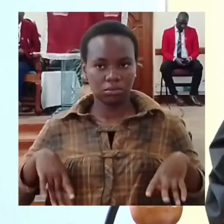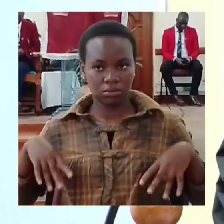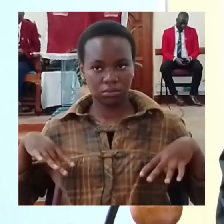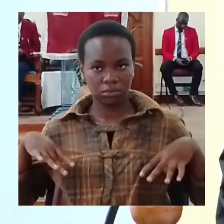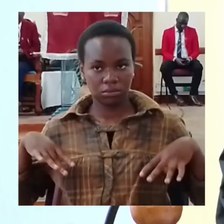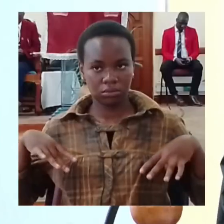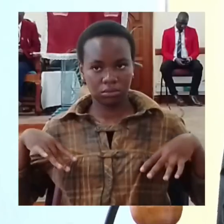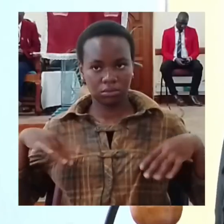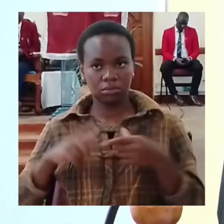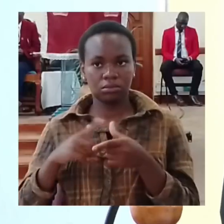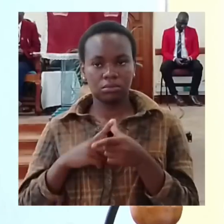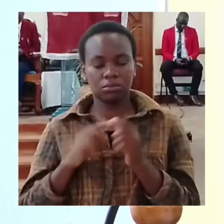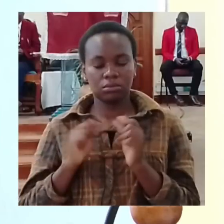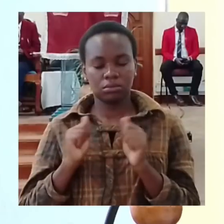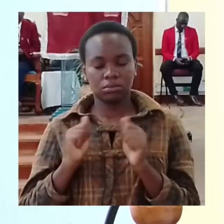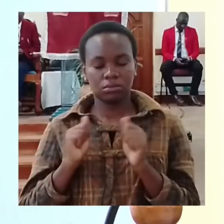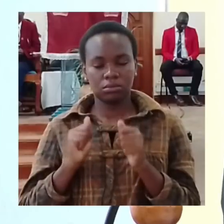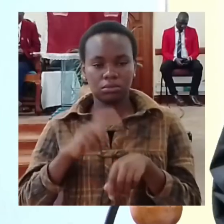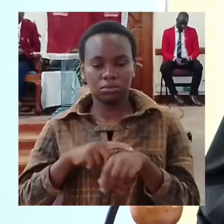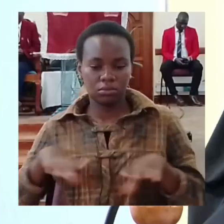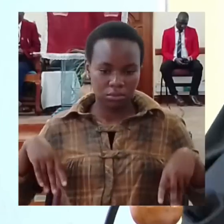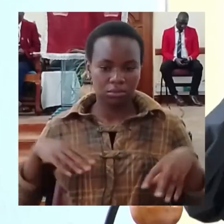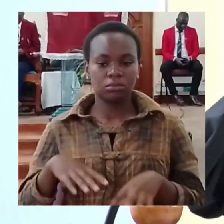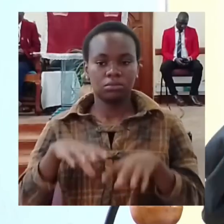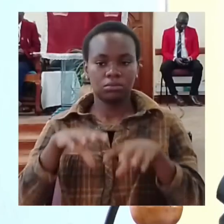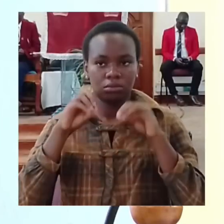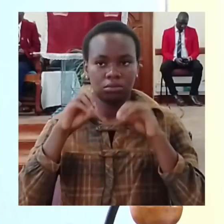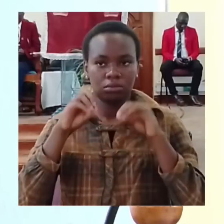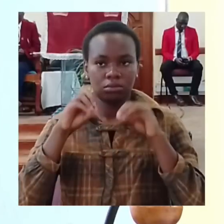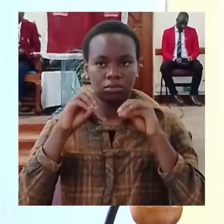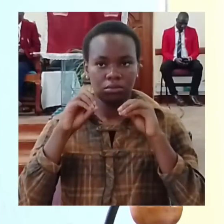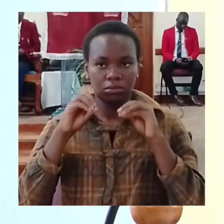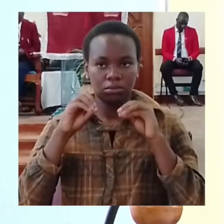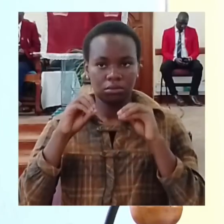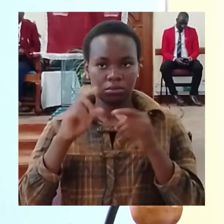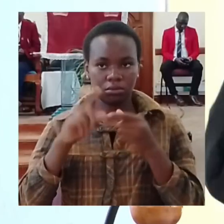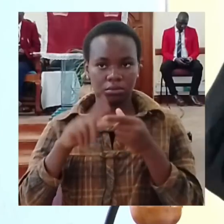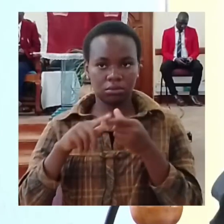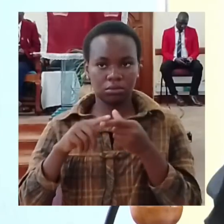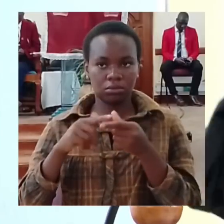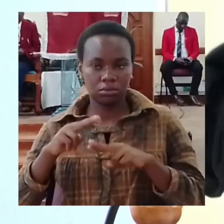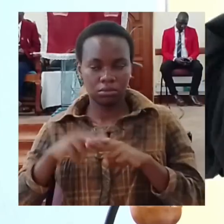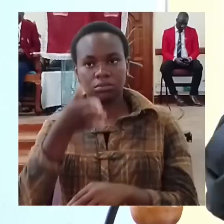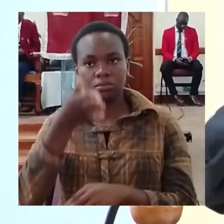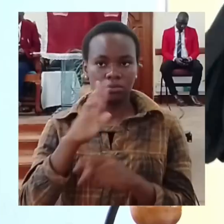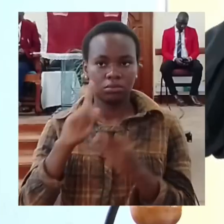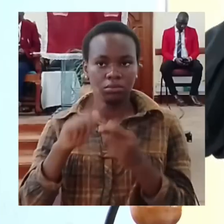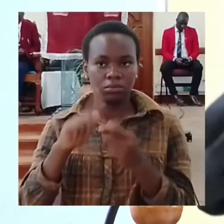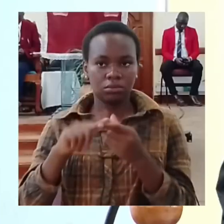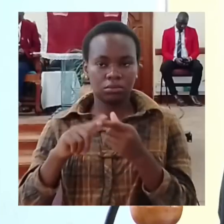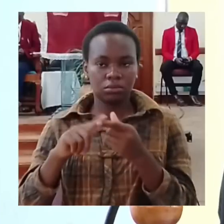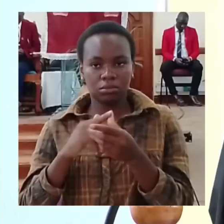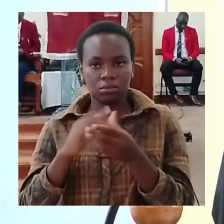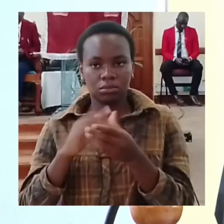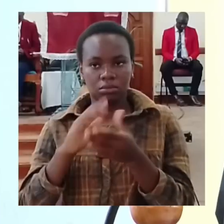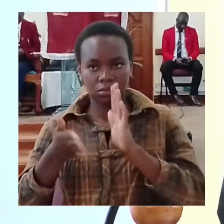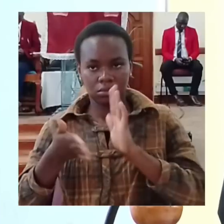ria tweyambararia ni kuoya tuoyaga gite kia Ngai tugetua ithue twi Ngai